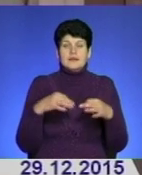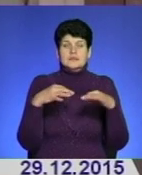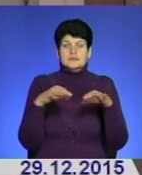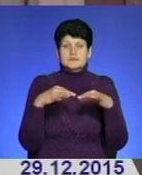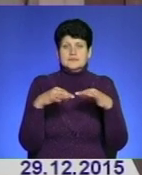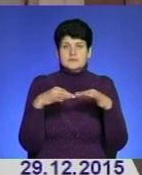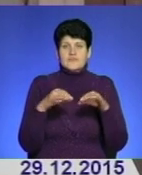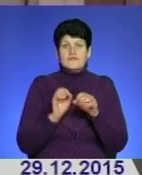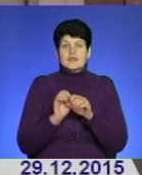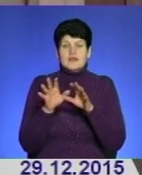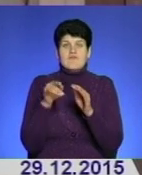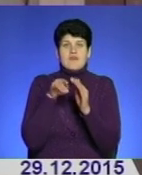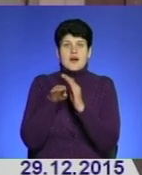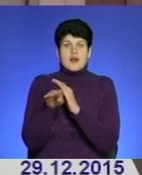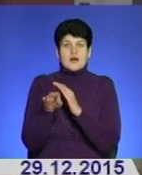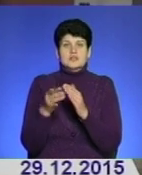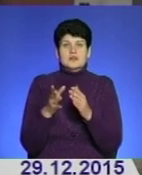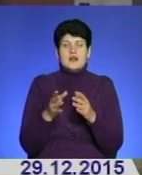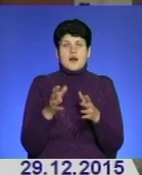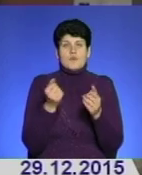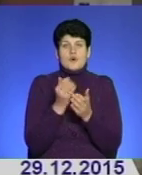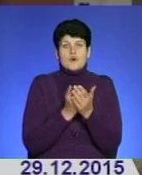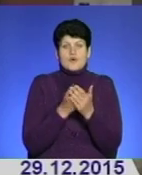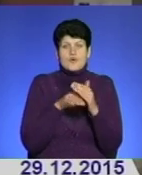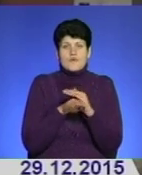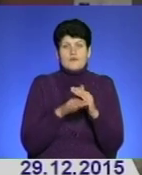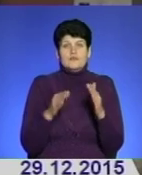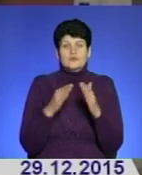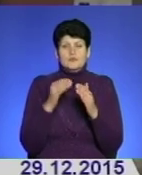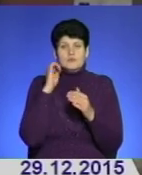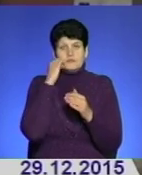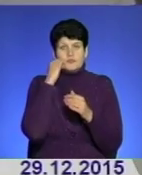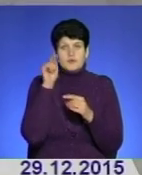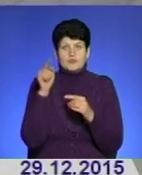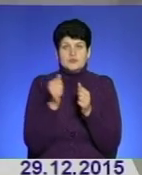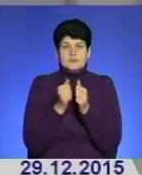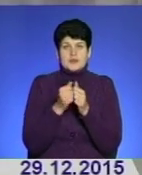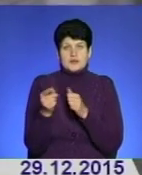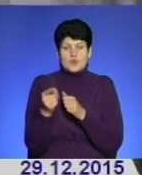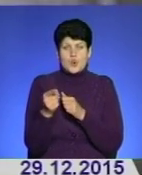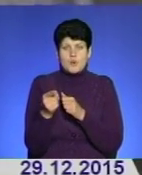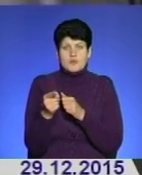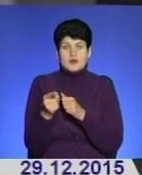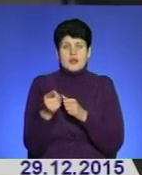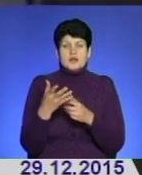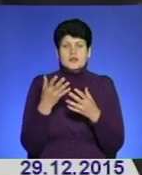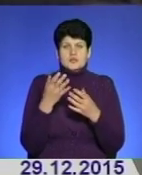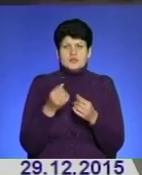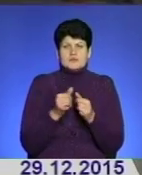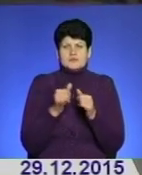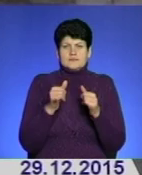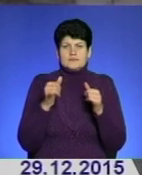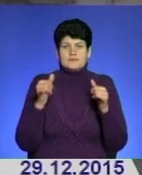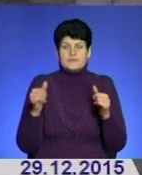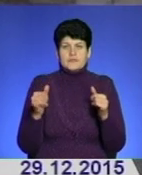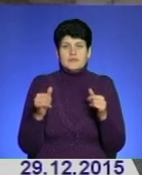злодій відганяв у гараж, який винаймав або ж переховував у домогосподарстві бабусі неподалік Тернополя. Апетити злодія щоразу зростали.